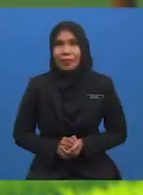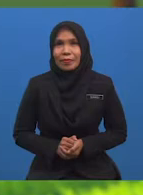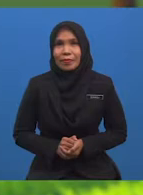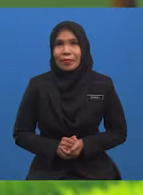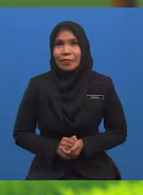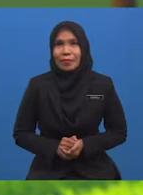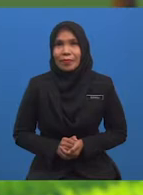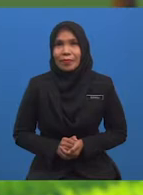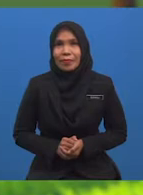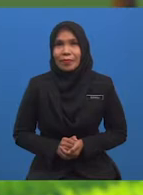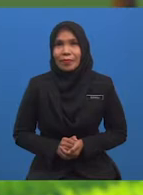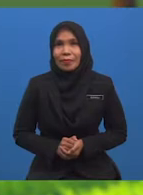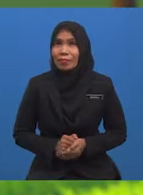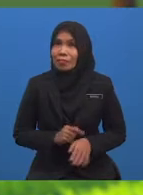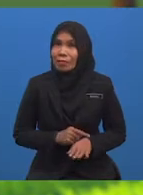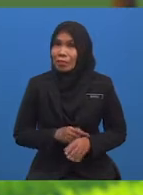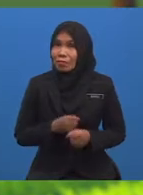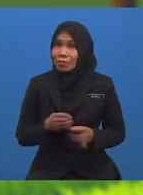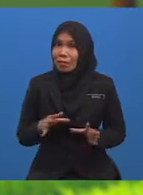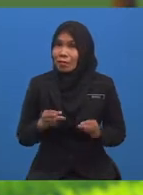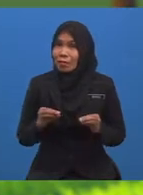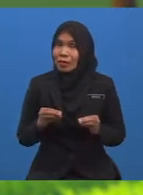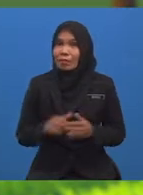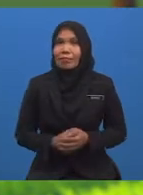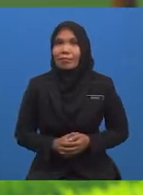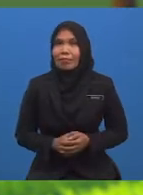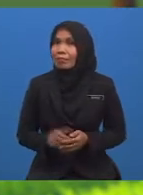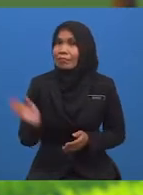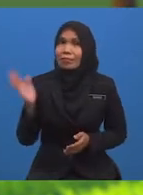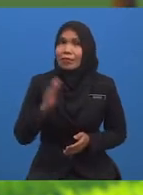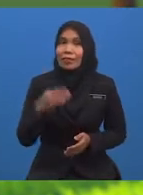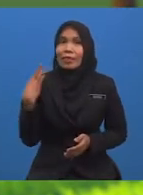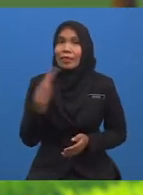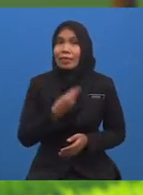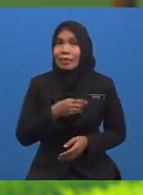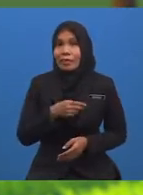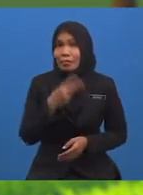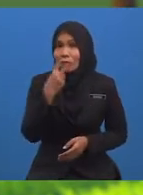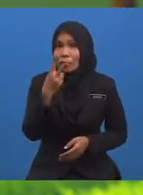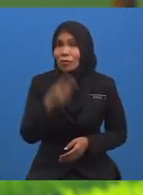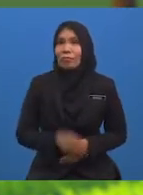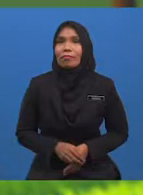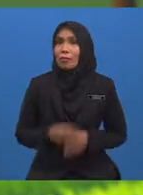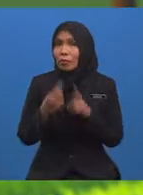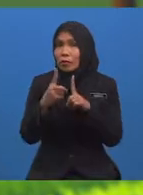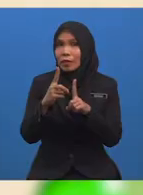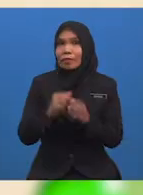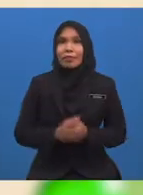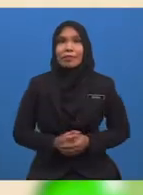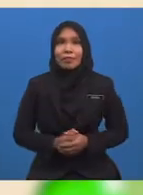Okey, masa sudah tamat. Mari sama-sama kita lihat jawapan untuk soalan 1.